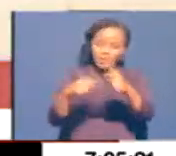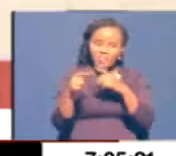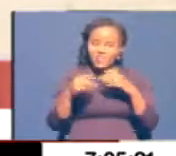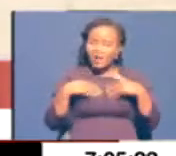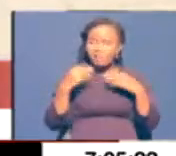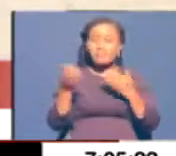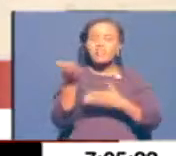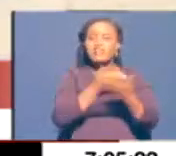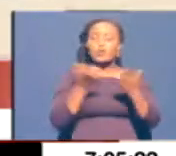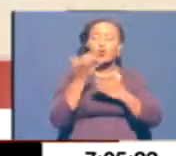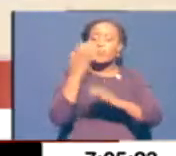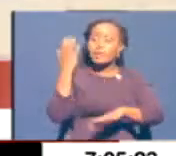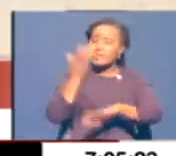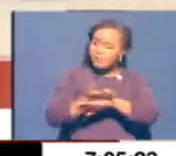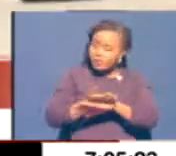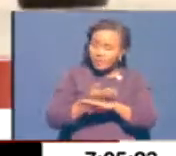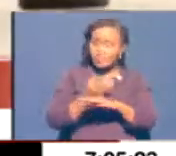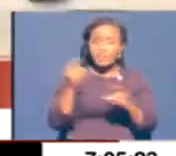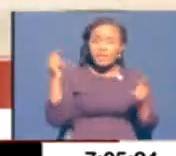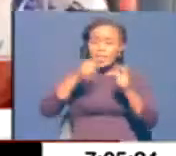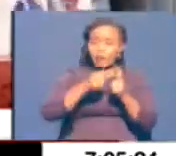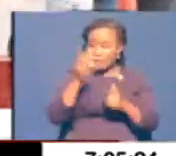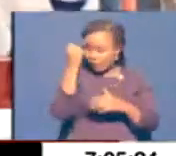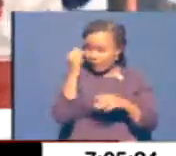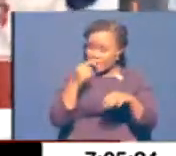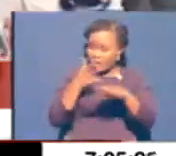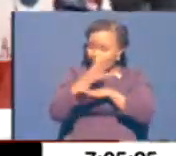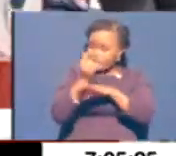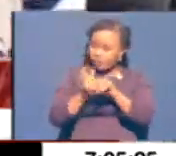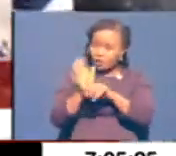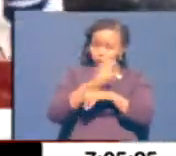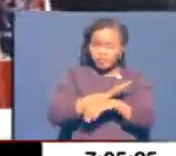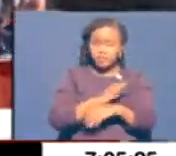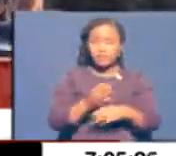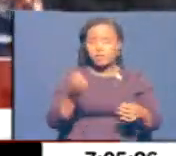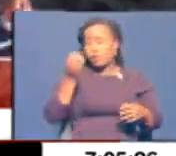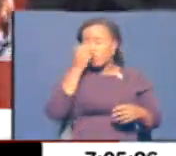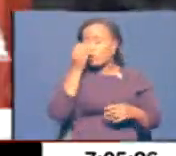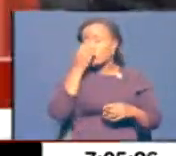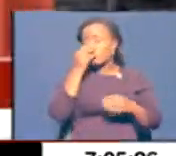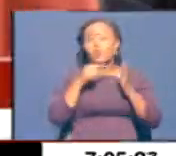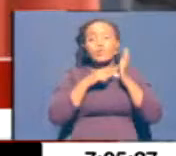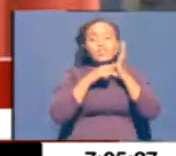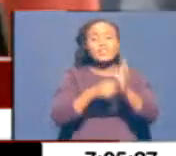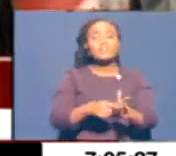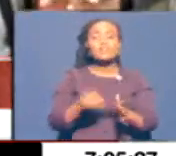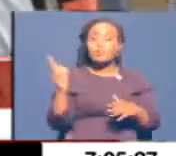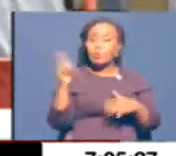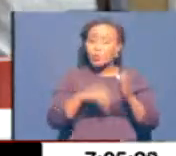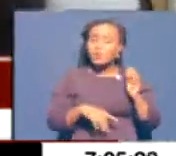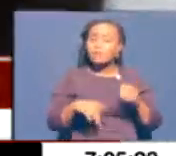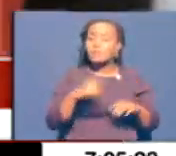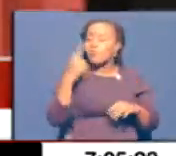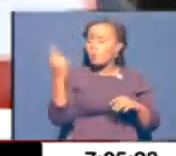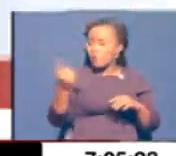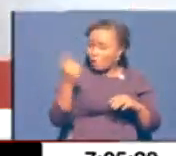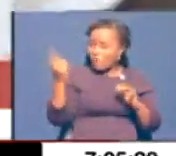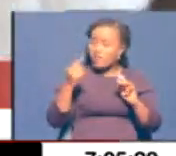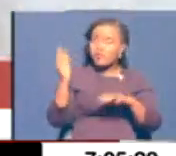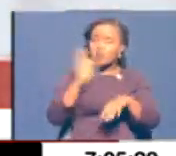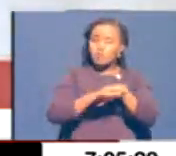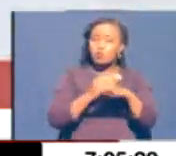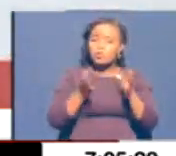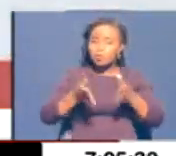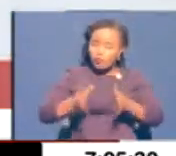kiuchumi inayoletwa na janga la COVID-19, Naibu Rais anasisitiza kwamba njia pekee salama ya kufungua uchumi wa